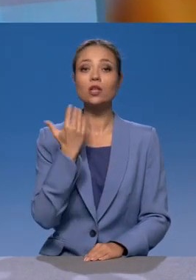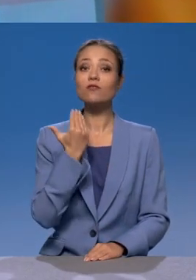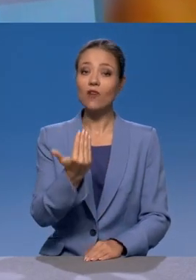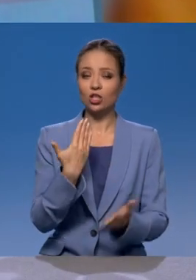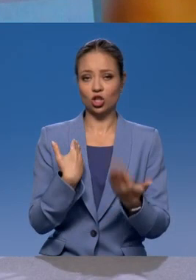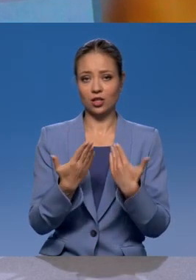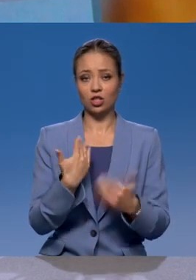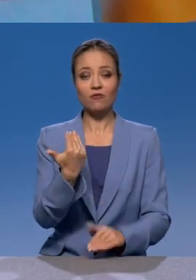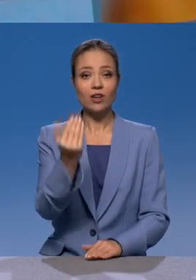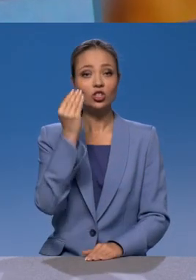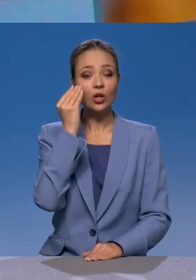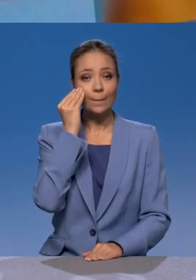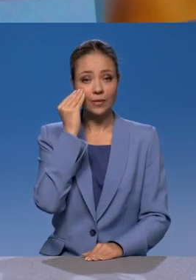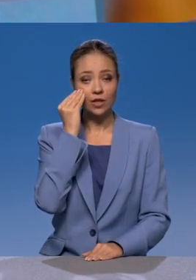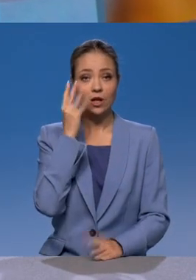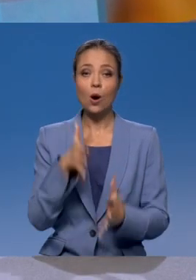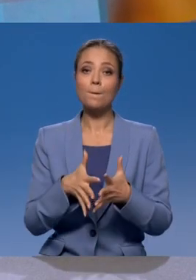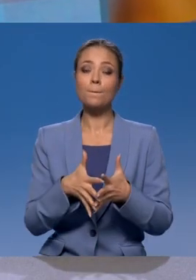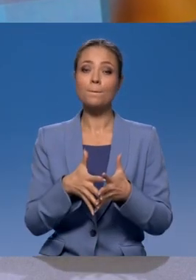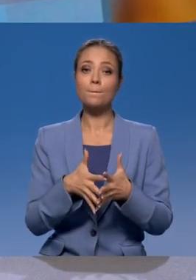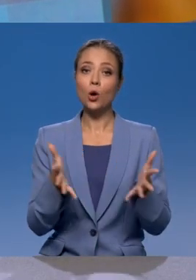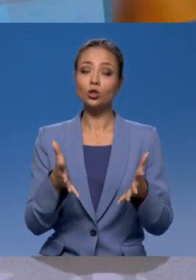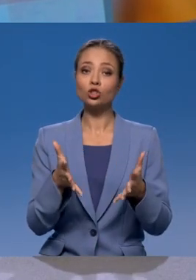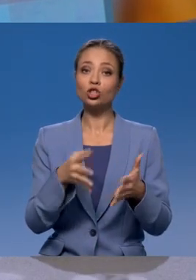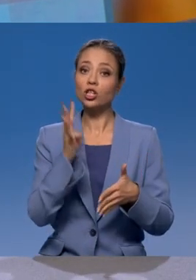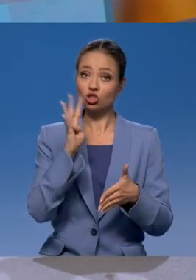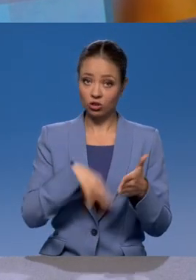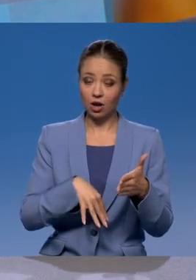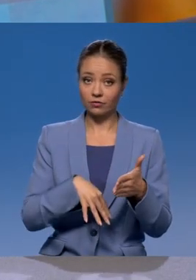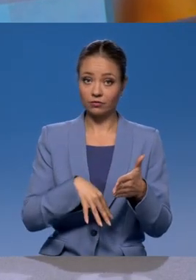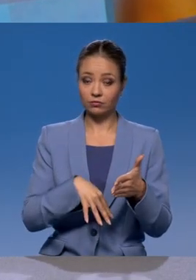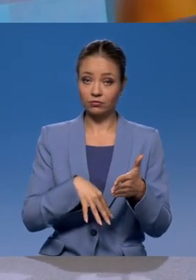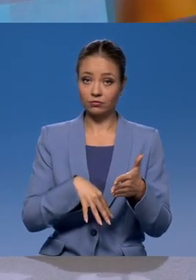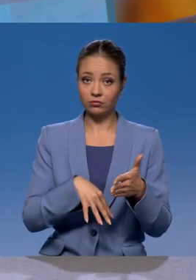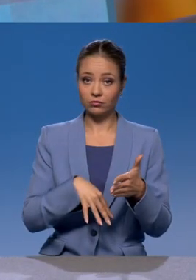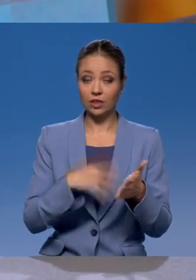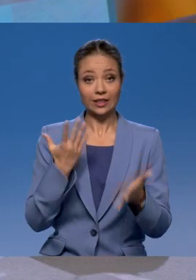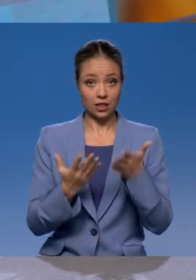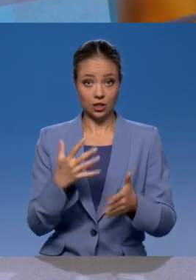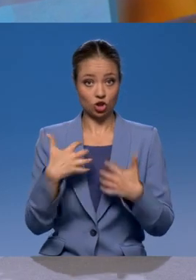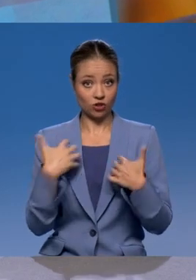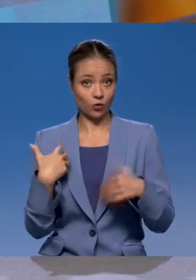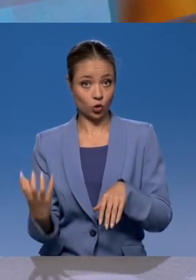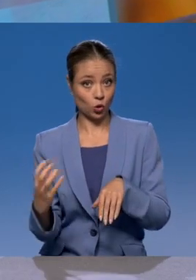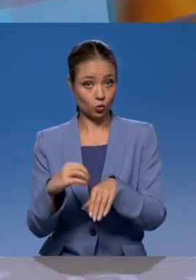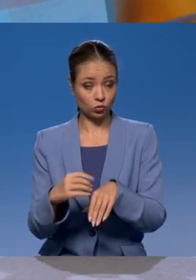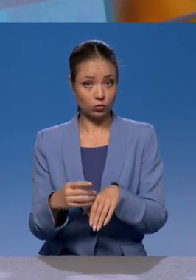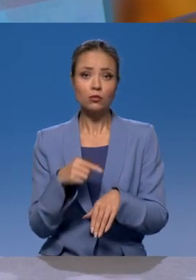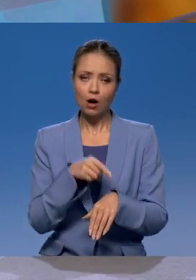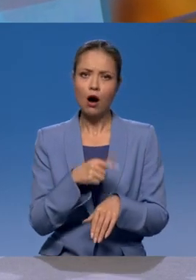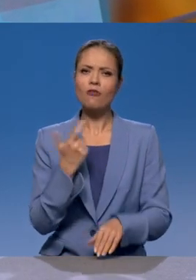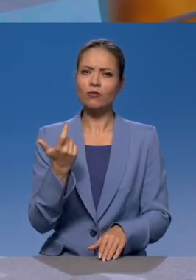вы считаете, больше размер штрафов за укус животного будет ли стимулировать